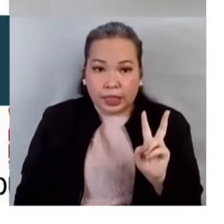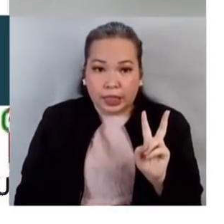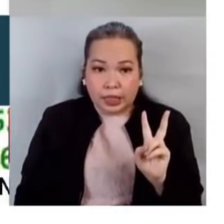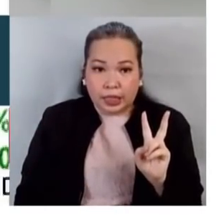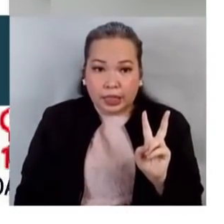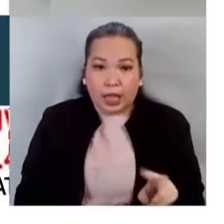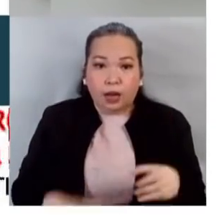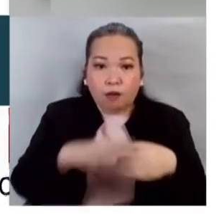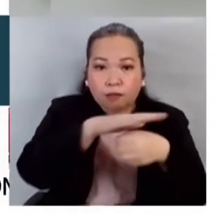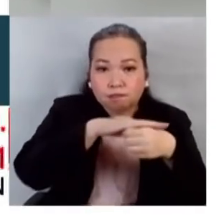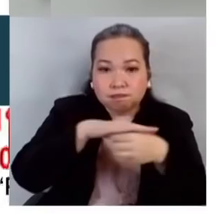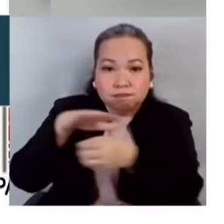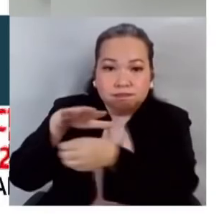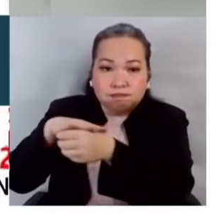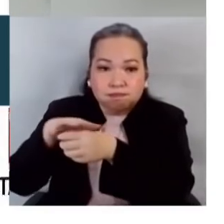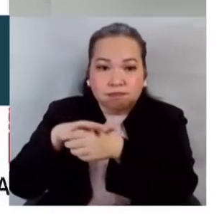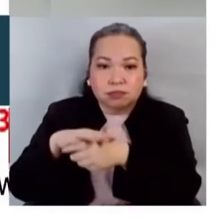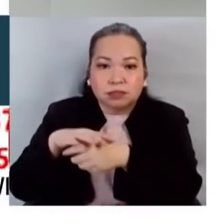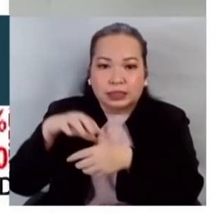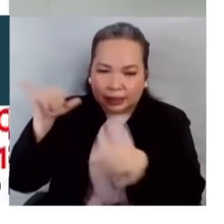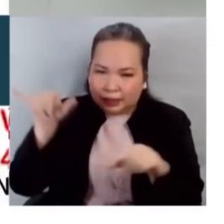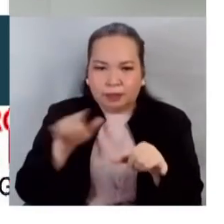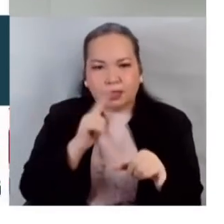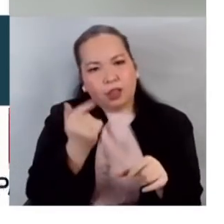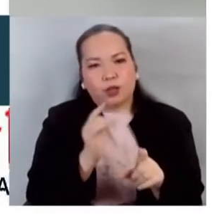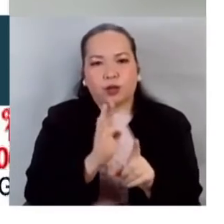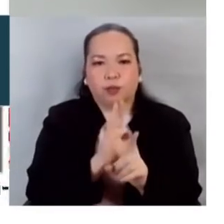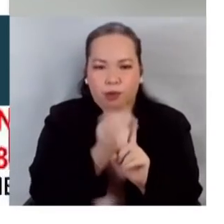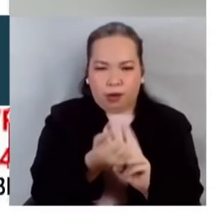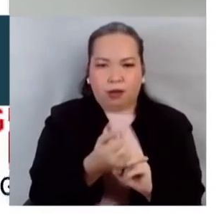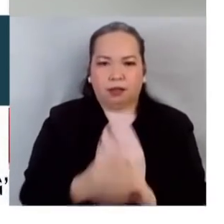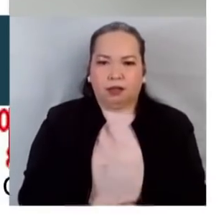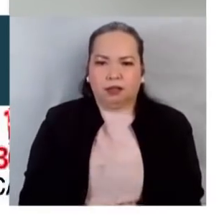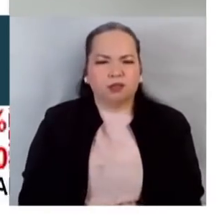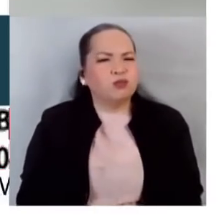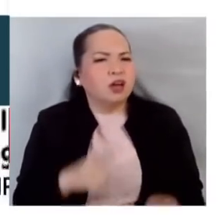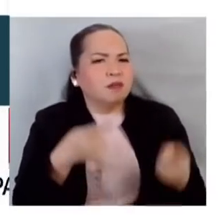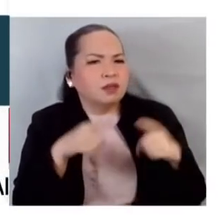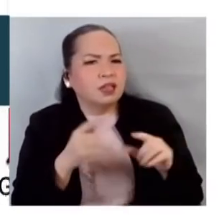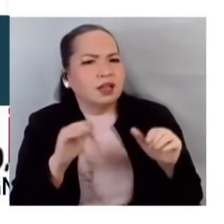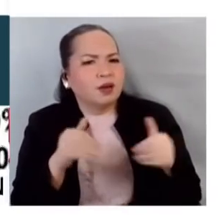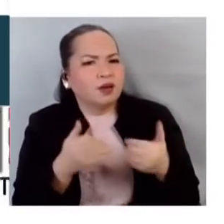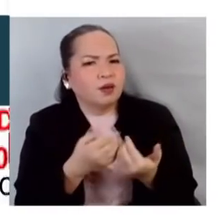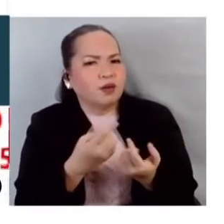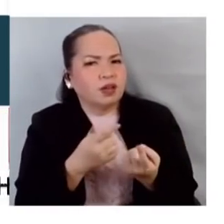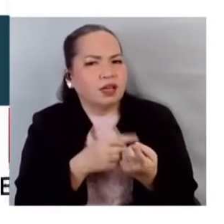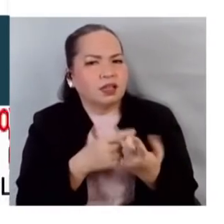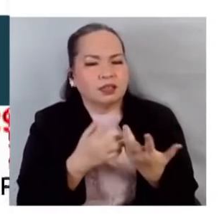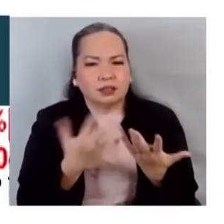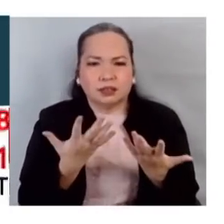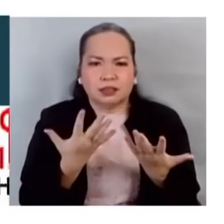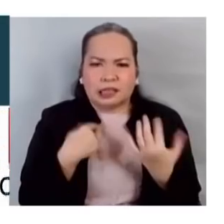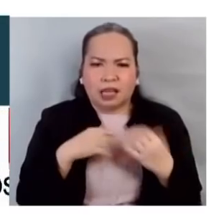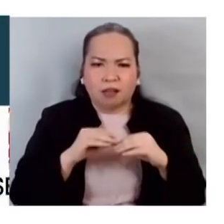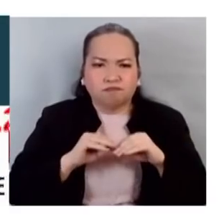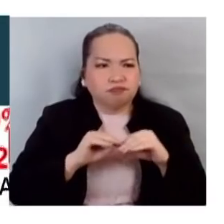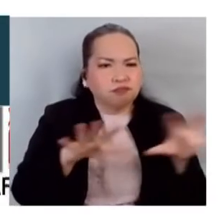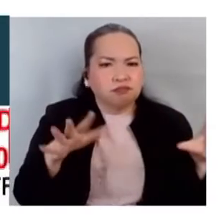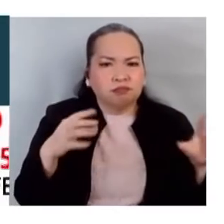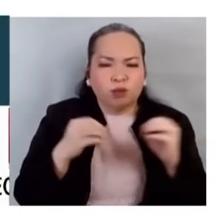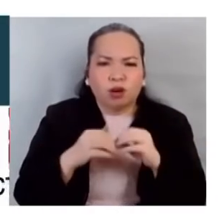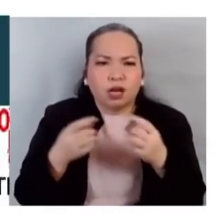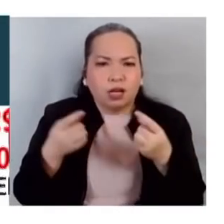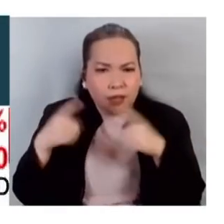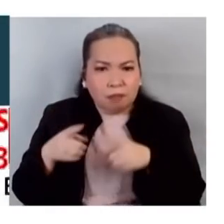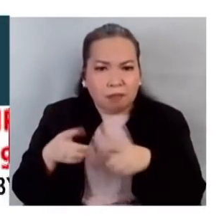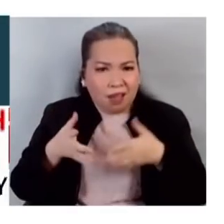zona sa isang barangay din. Paano ho nangyari yon na merong nagkaroon ng mga ganitong klaseng pagtitipon, no?